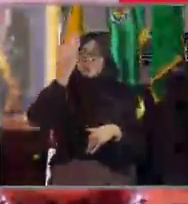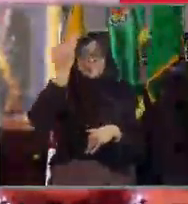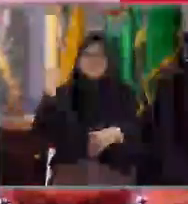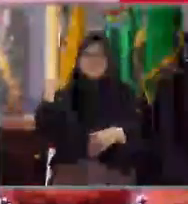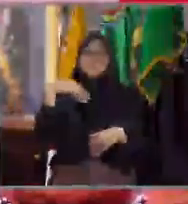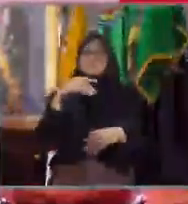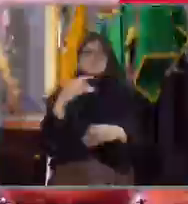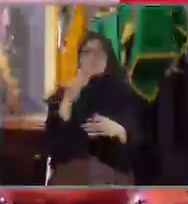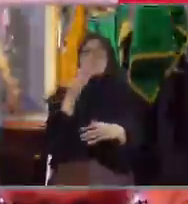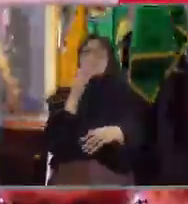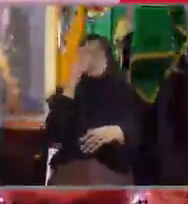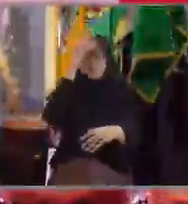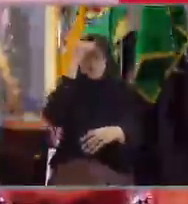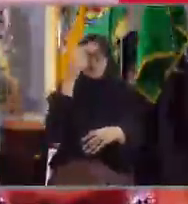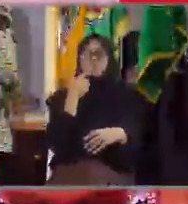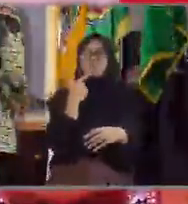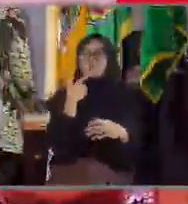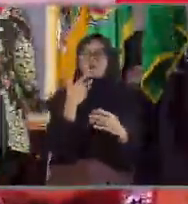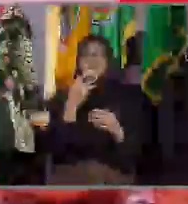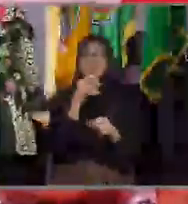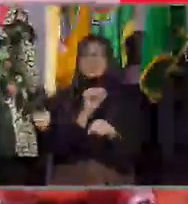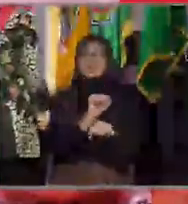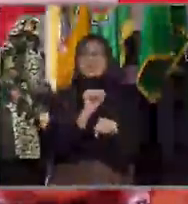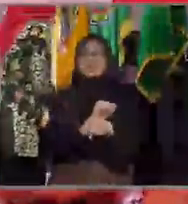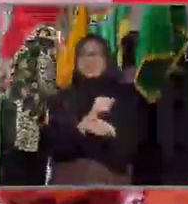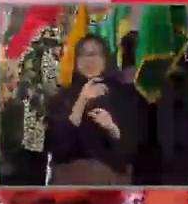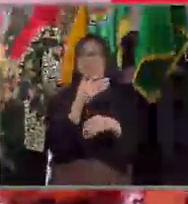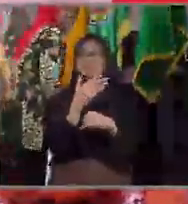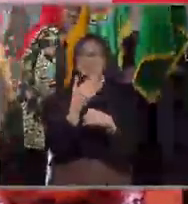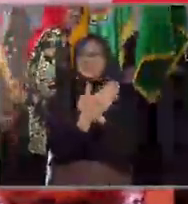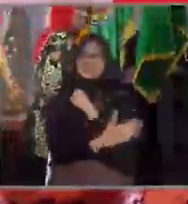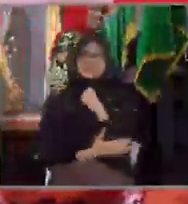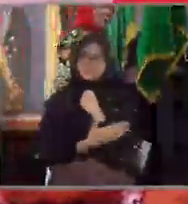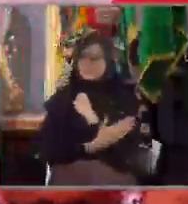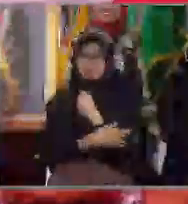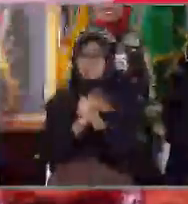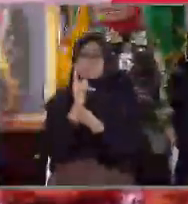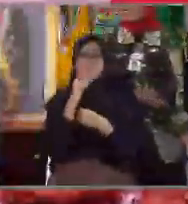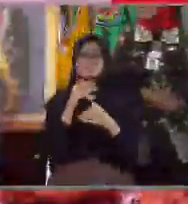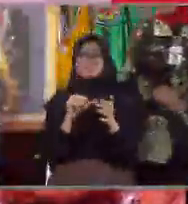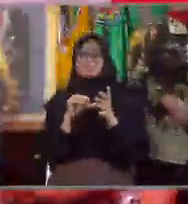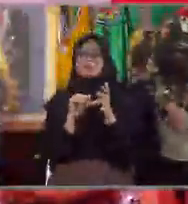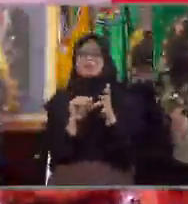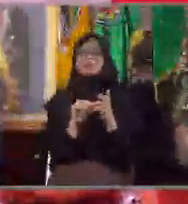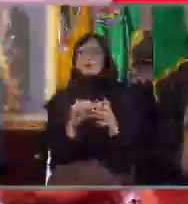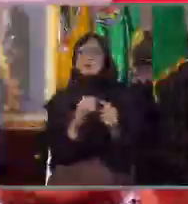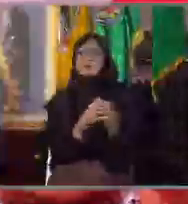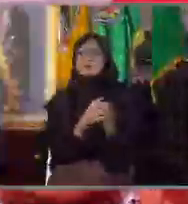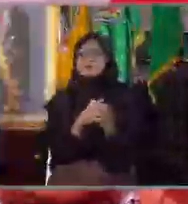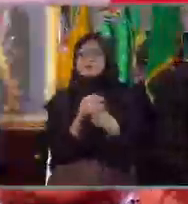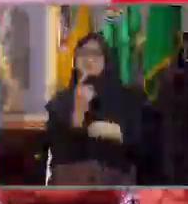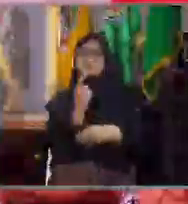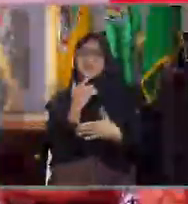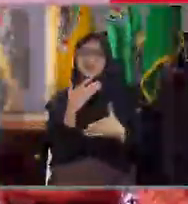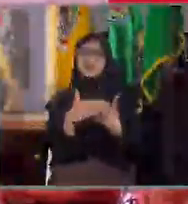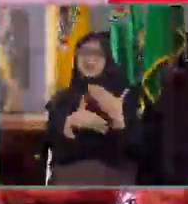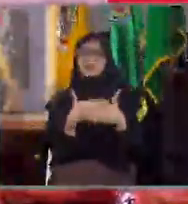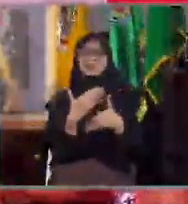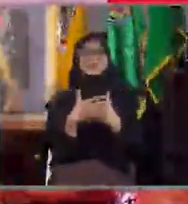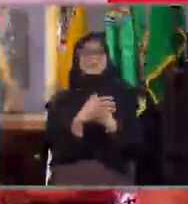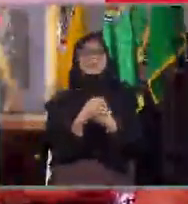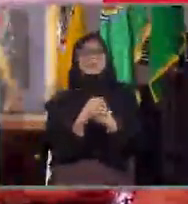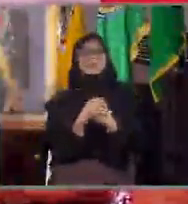Bapak Jadi kami bisa di dibantu teman-teman di dalam proses-proses kemarin